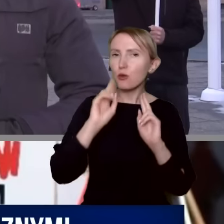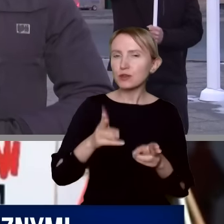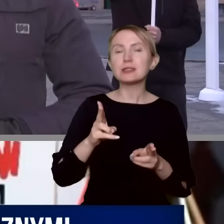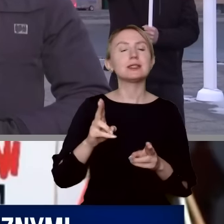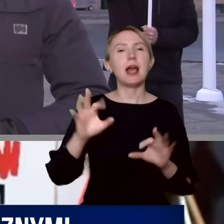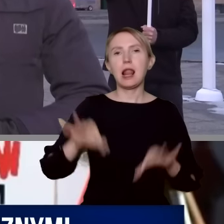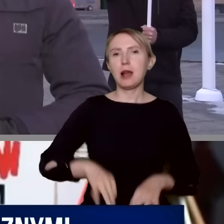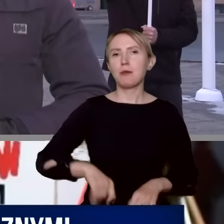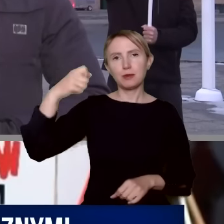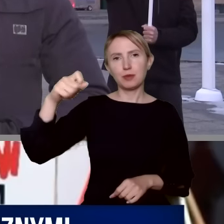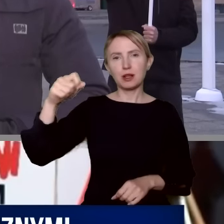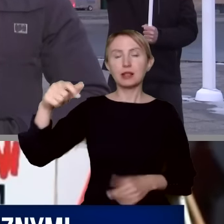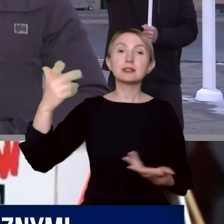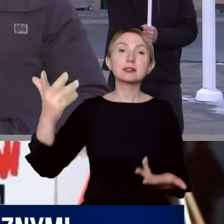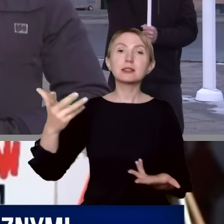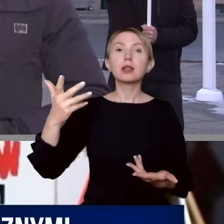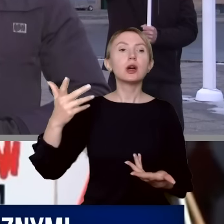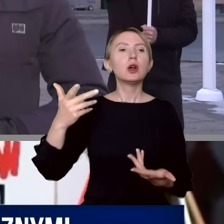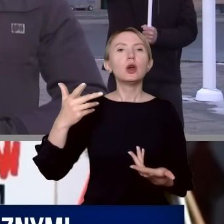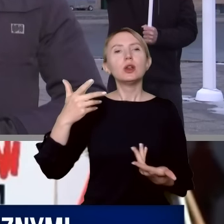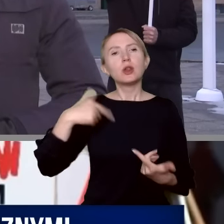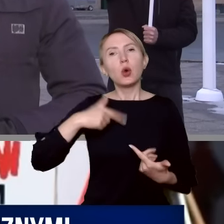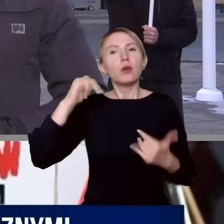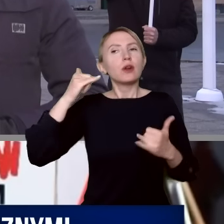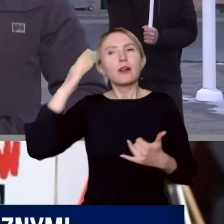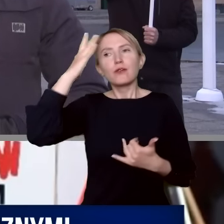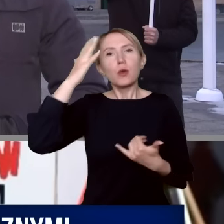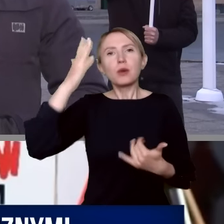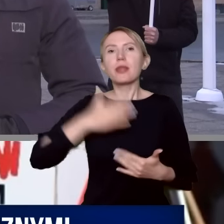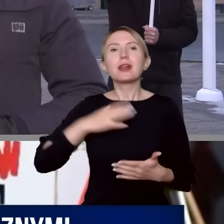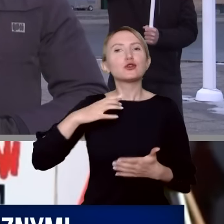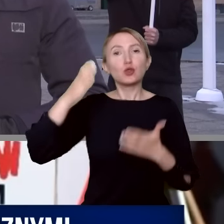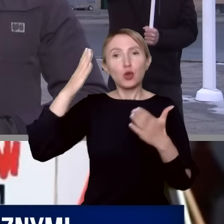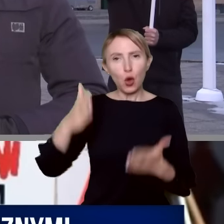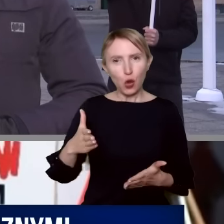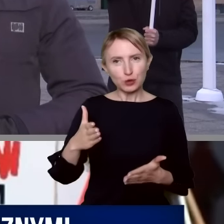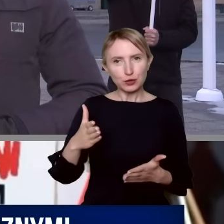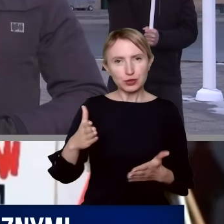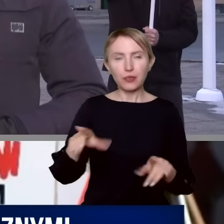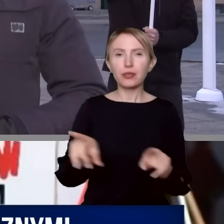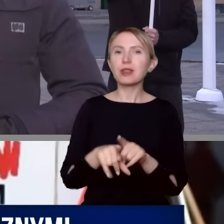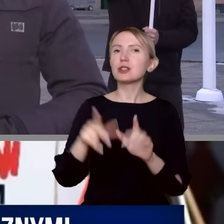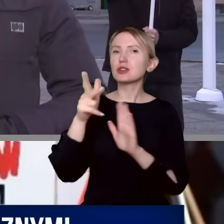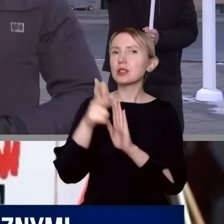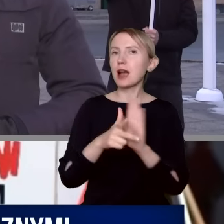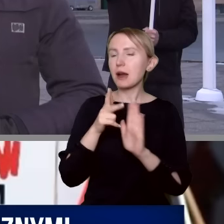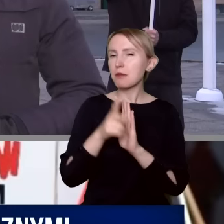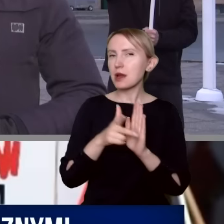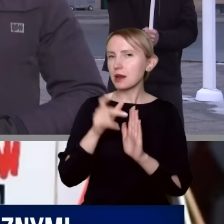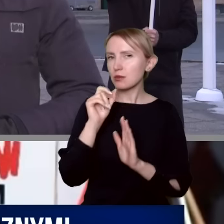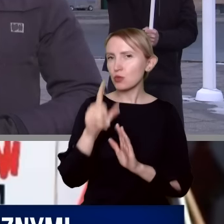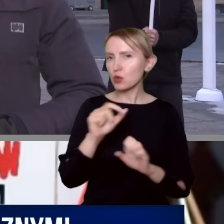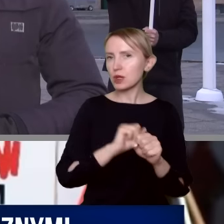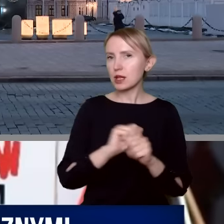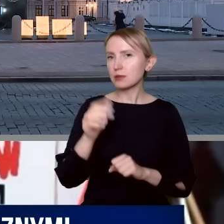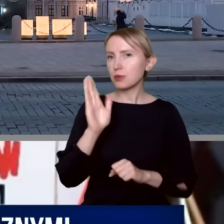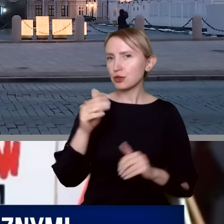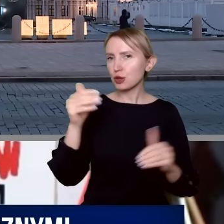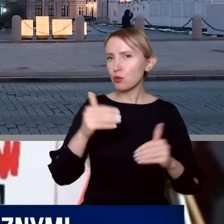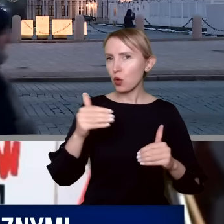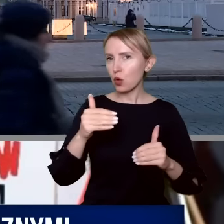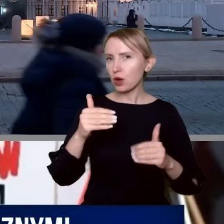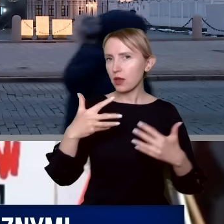sobie wyobraża. To zaraz się dowiemy nasz gość. Mamy także kamerę. Zaraz będziemy mogli także nadać relację dla Państwa